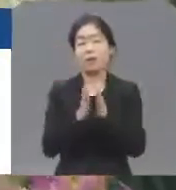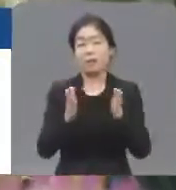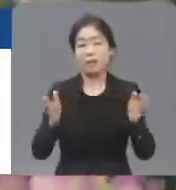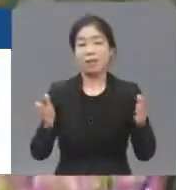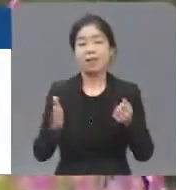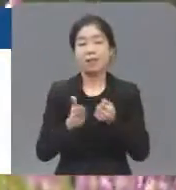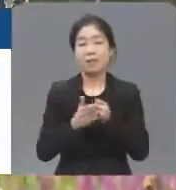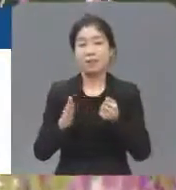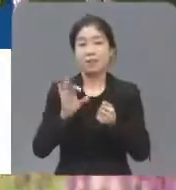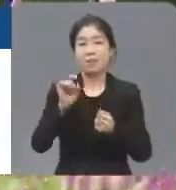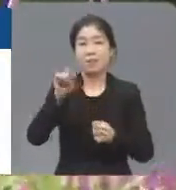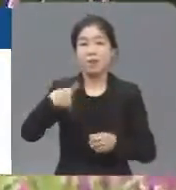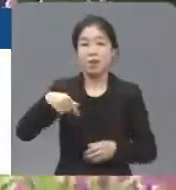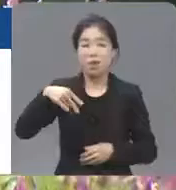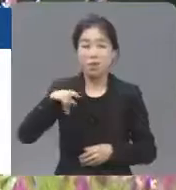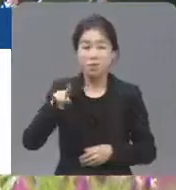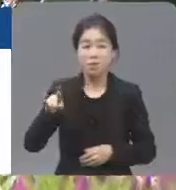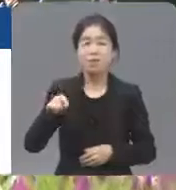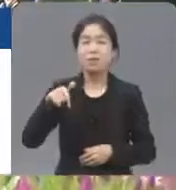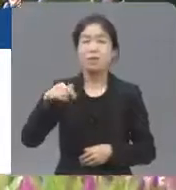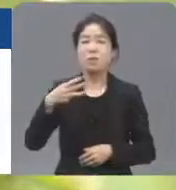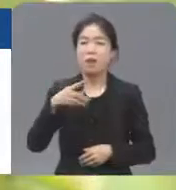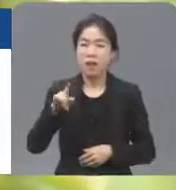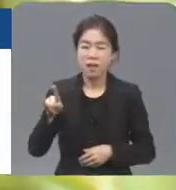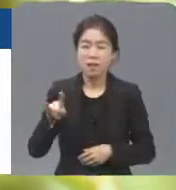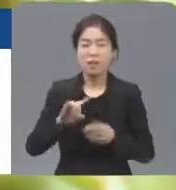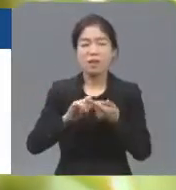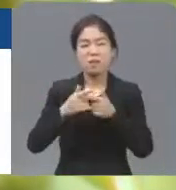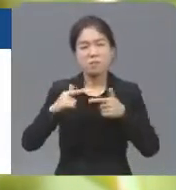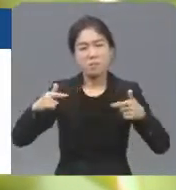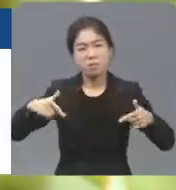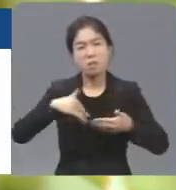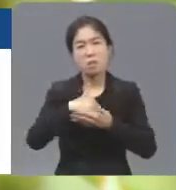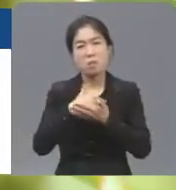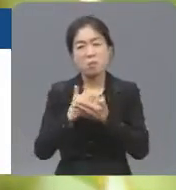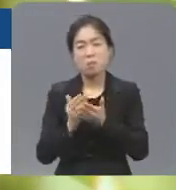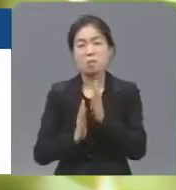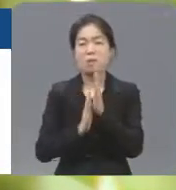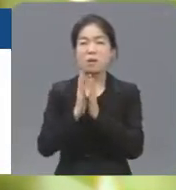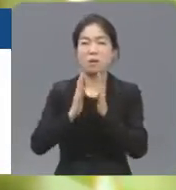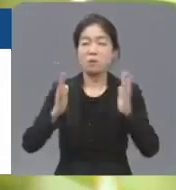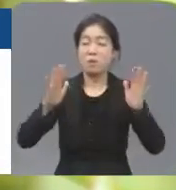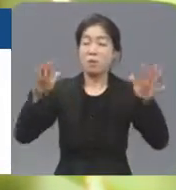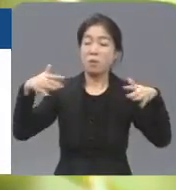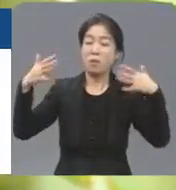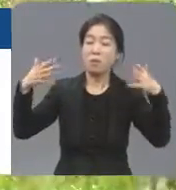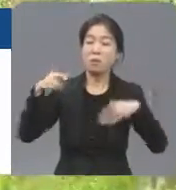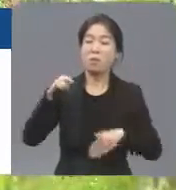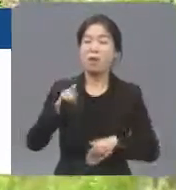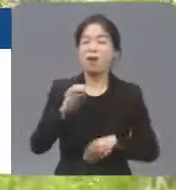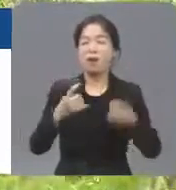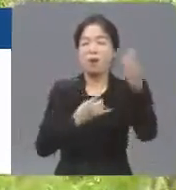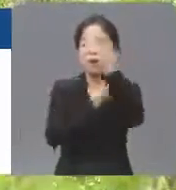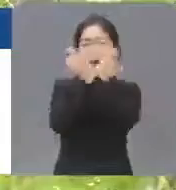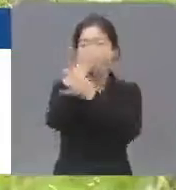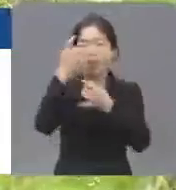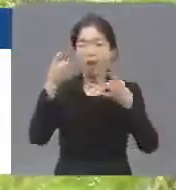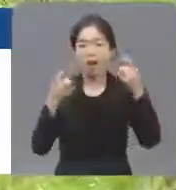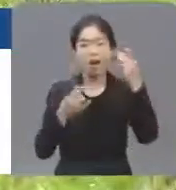문턱이라서 억새나 갈대, 배룡나무, 숲에 부는 바람 이런